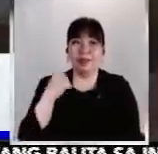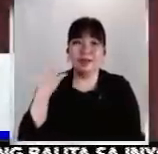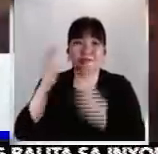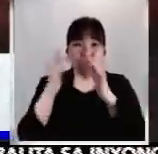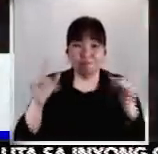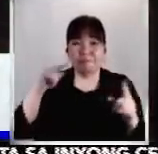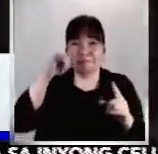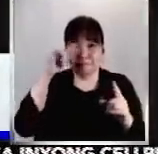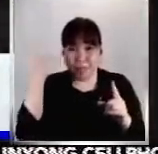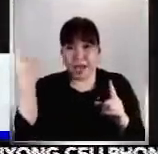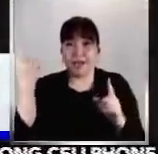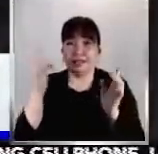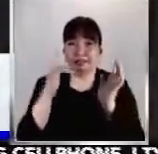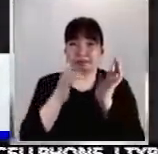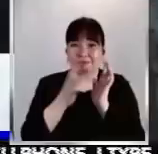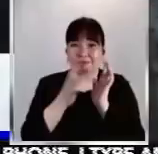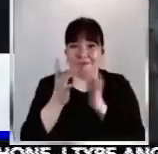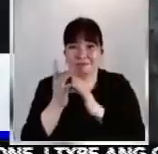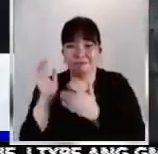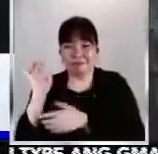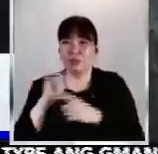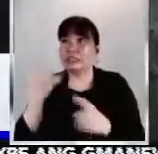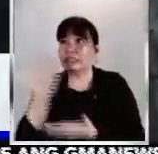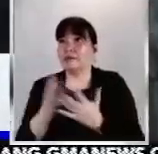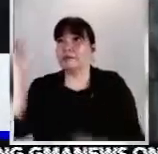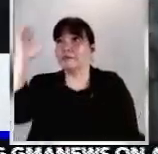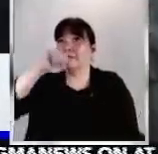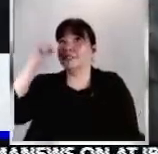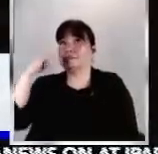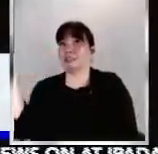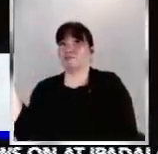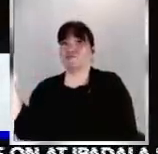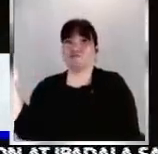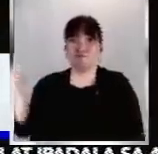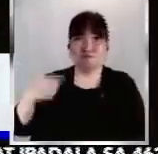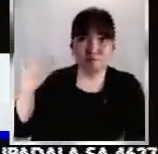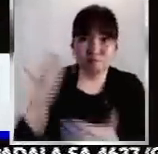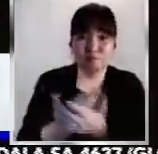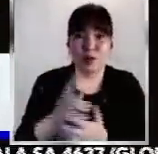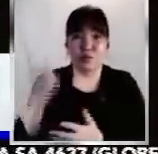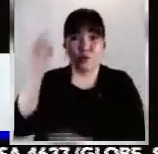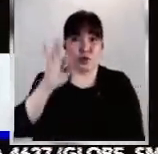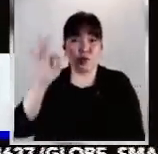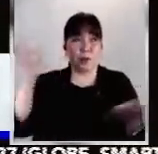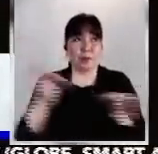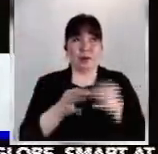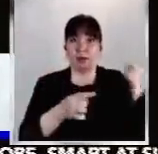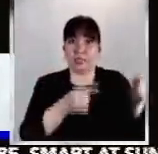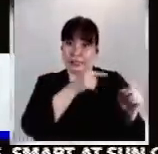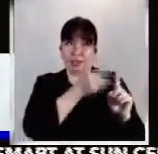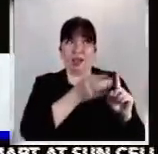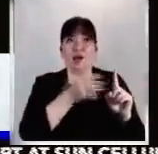may mga bumiyahe pa rin para sana dumalo sa First Friday Mass ng bagong taon. Si Delmon, galing pa ng San Jose del Monte,